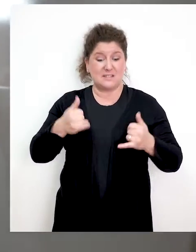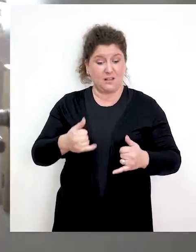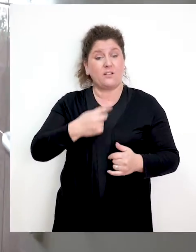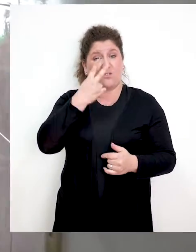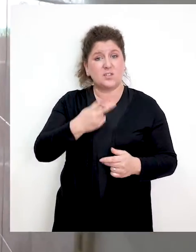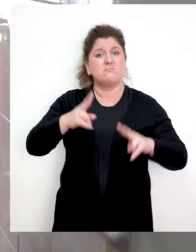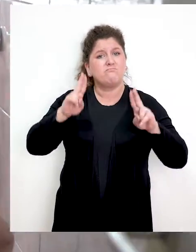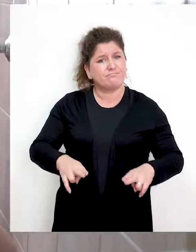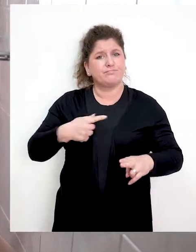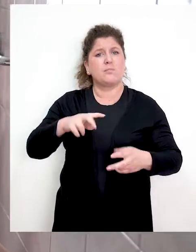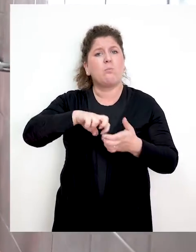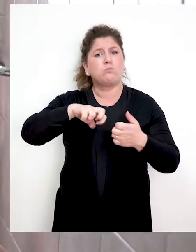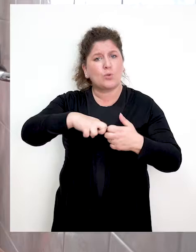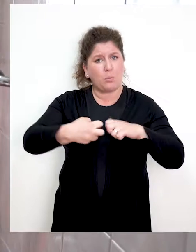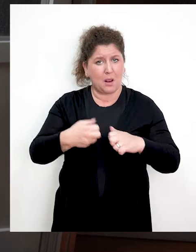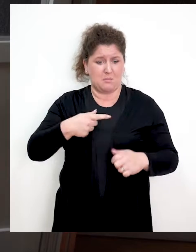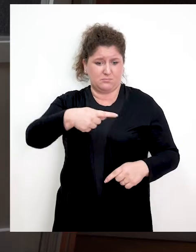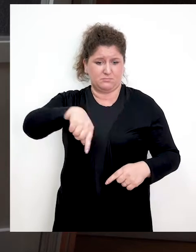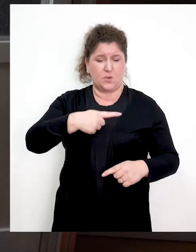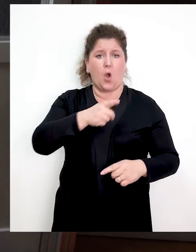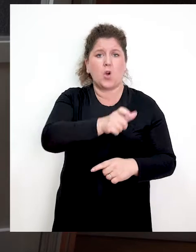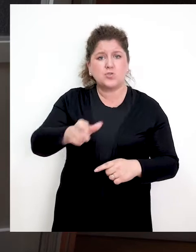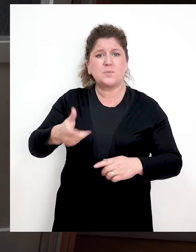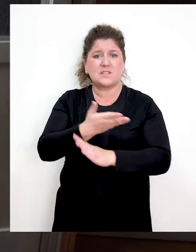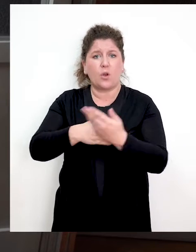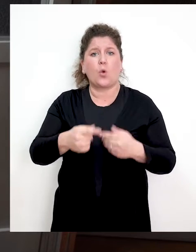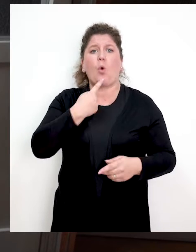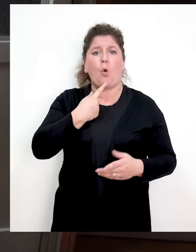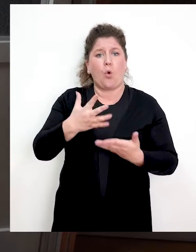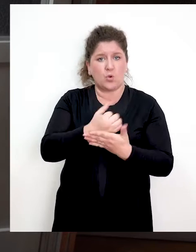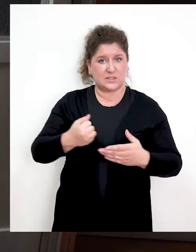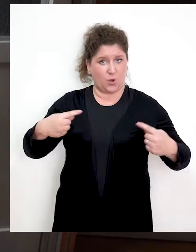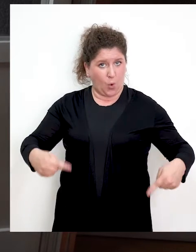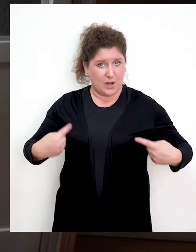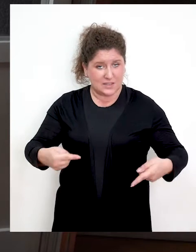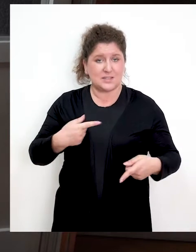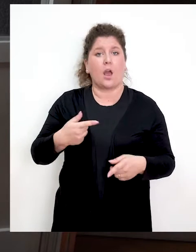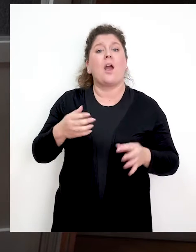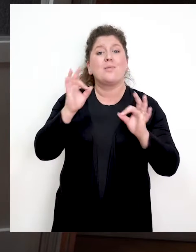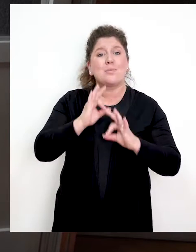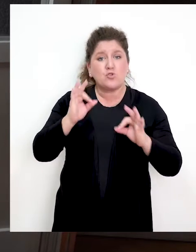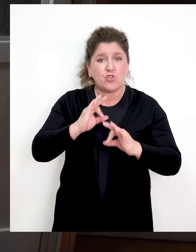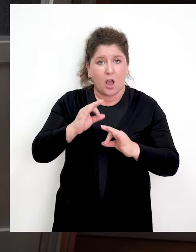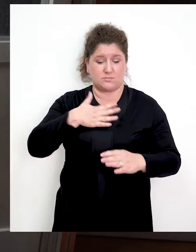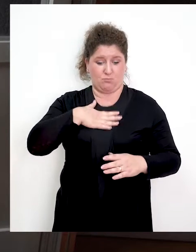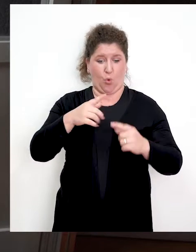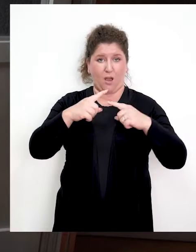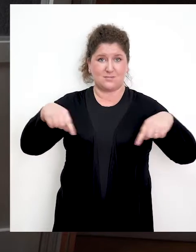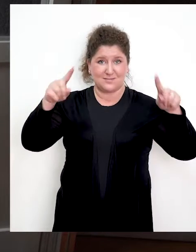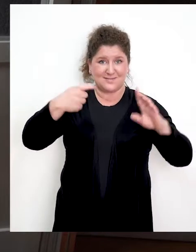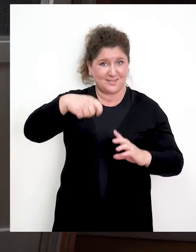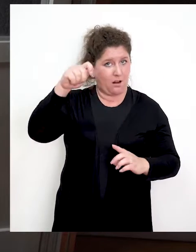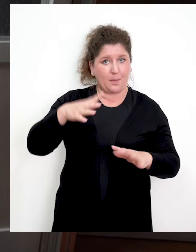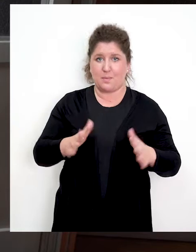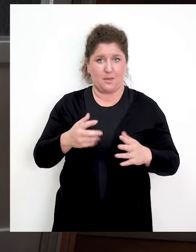sa invaliditetom koji smo u kolicima. Nažalost, u mojoj zgradi nema lifta. Za sada se ne planira niti postavljati